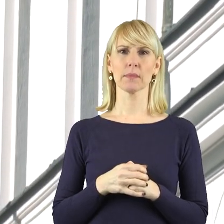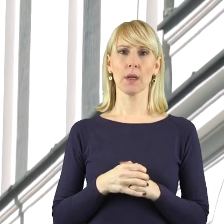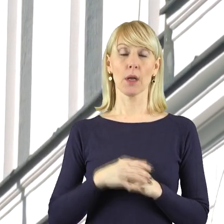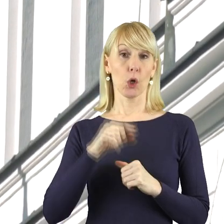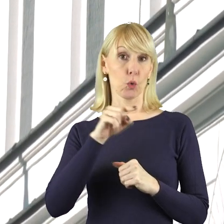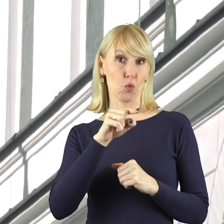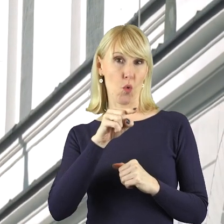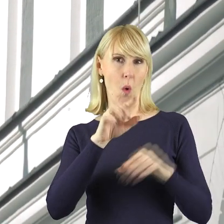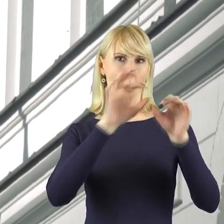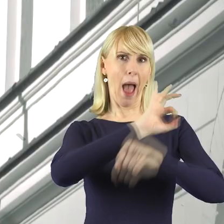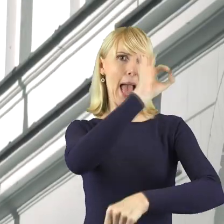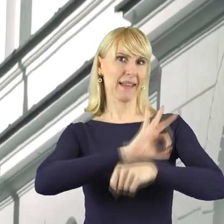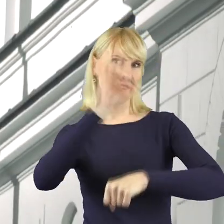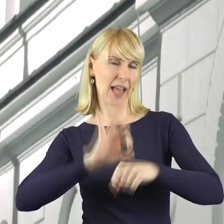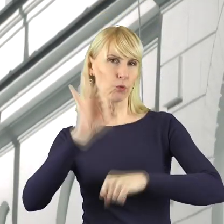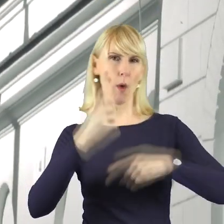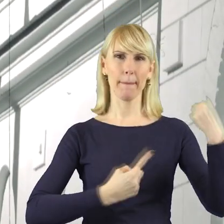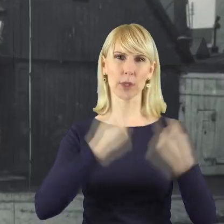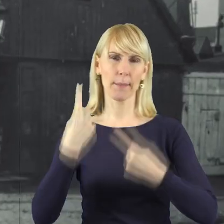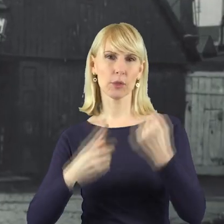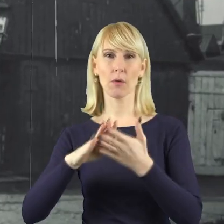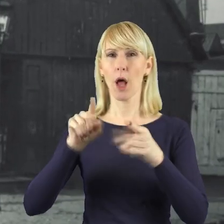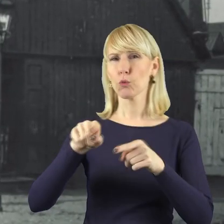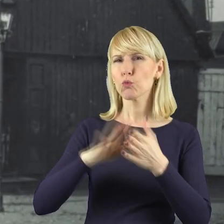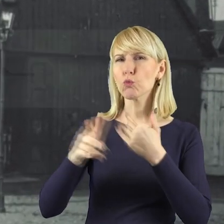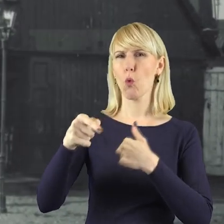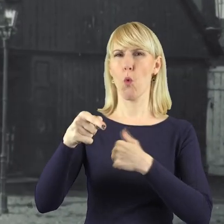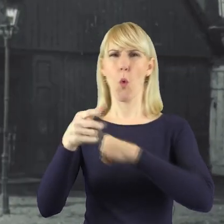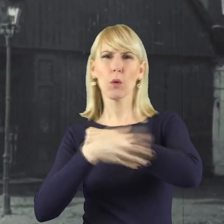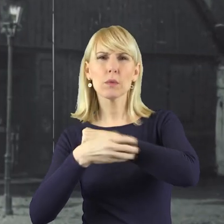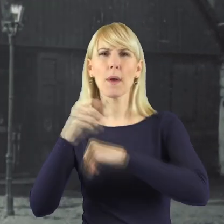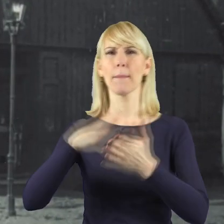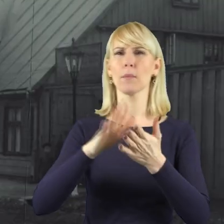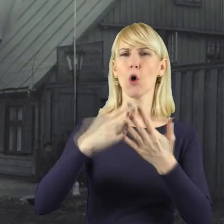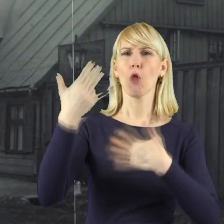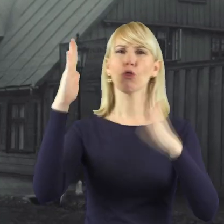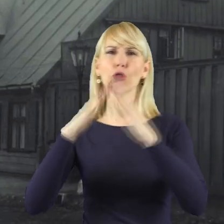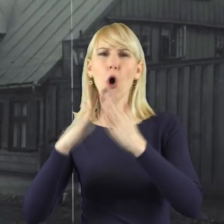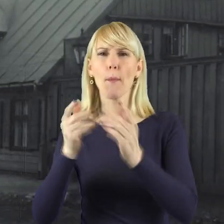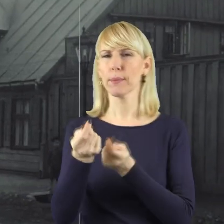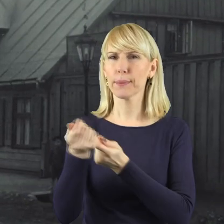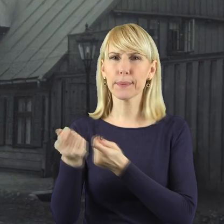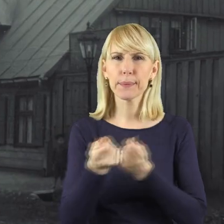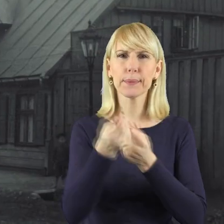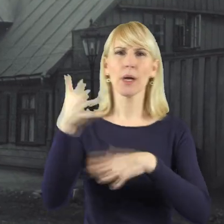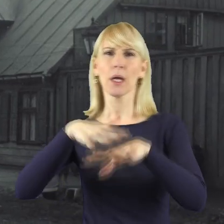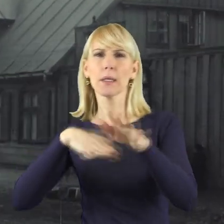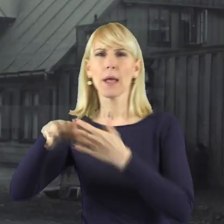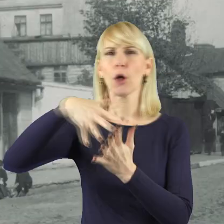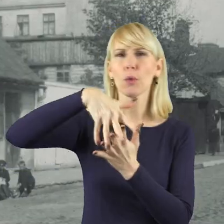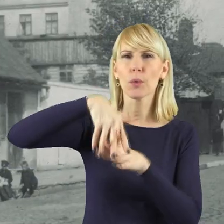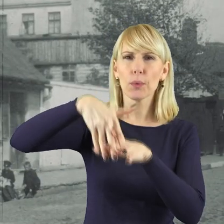Jednak ani architektura przemysłowa, ani początkowo skromne, drewniane domy tkaczy, przątków i innych łódzkich